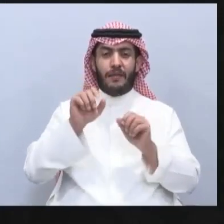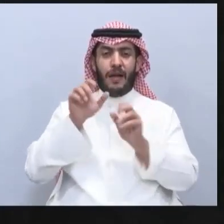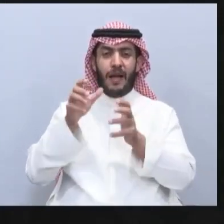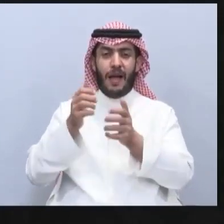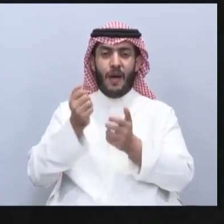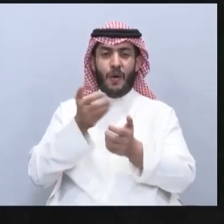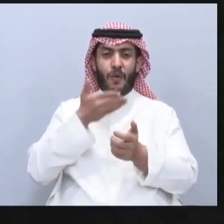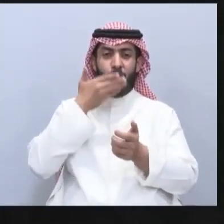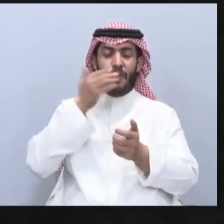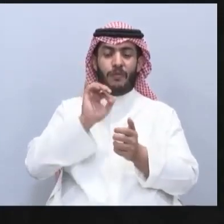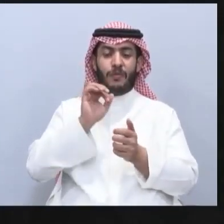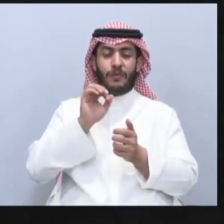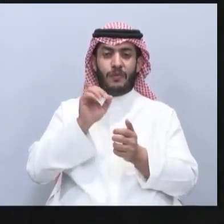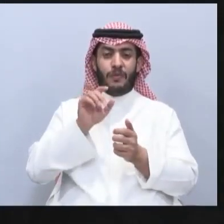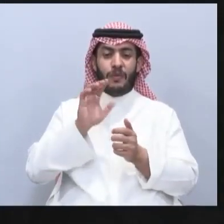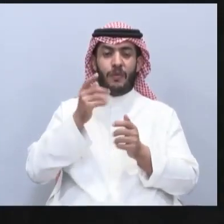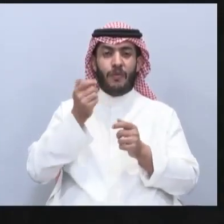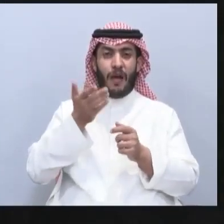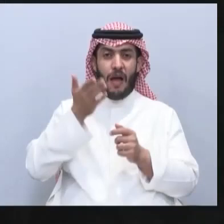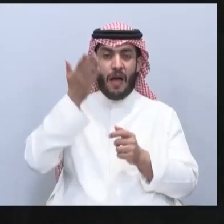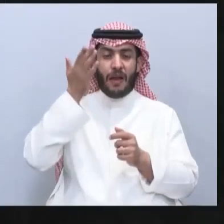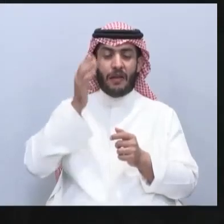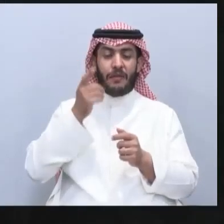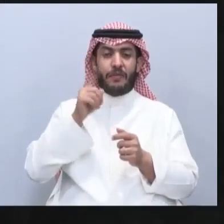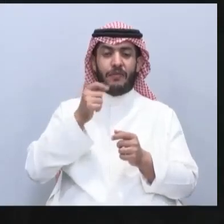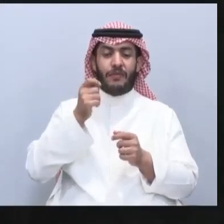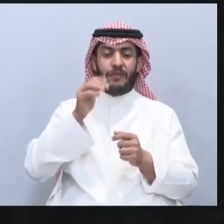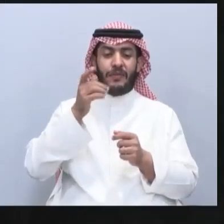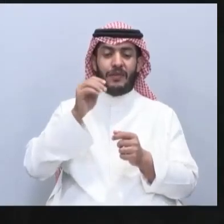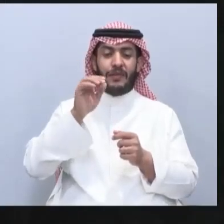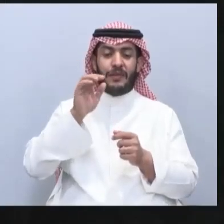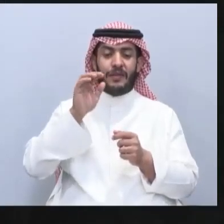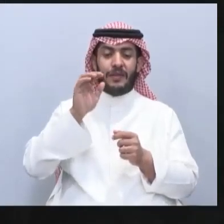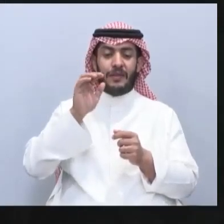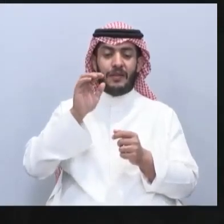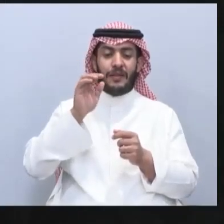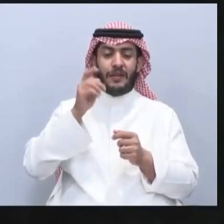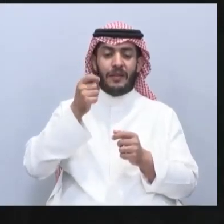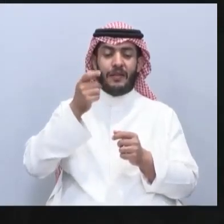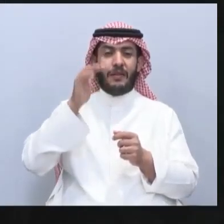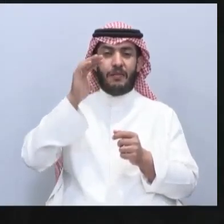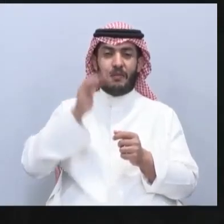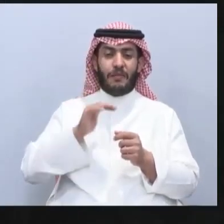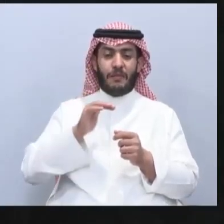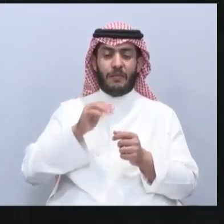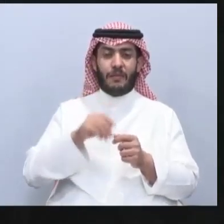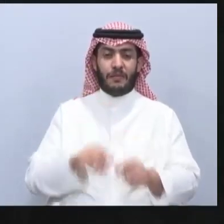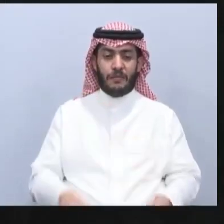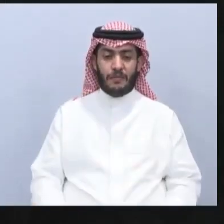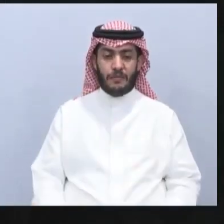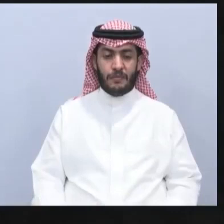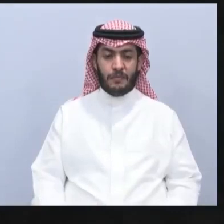يمتلكها منها الشيء الثمين جدا ومنها الشيء الذي لا يشكل قيمه